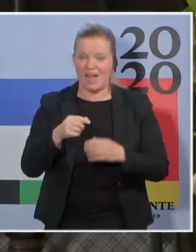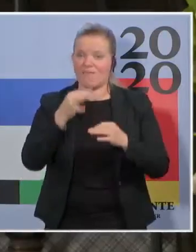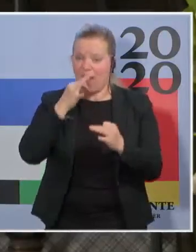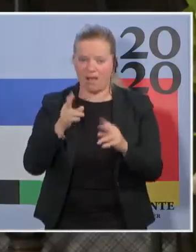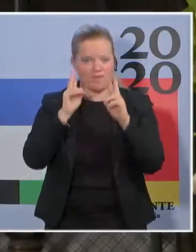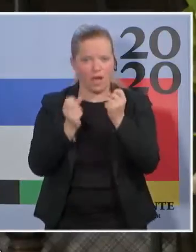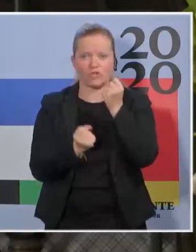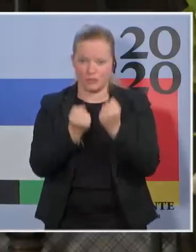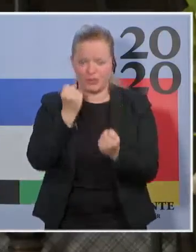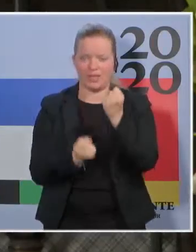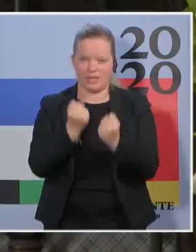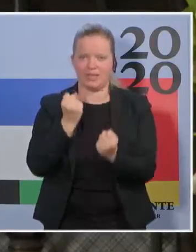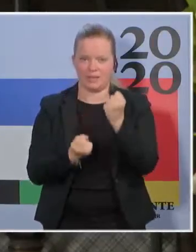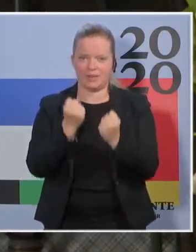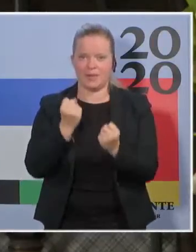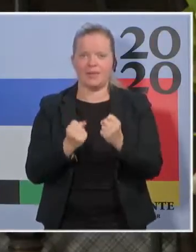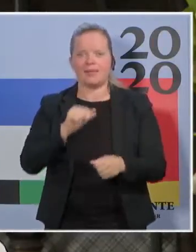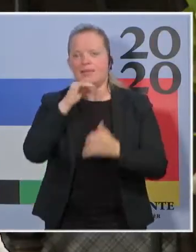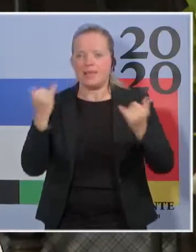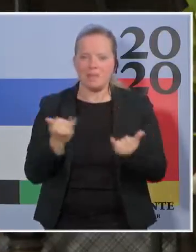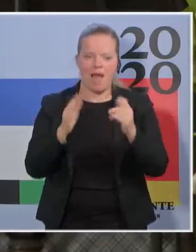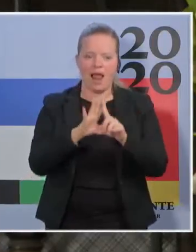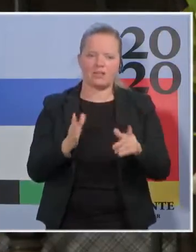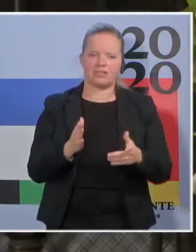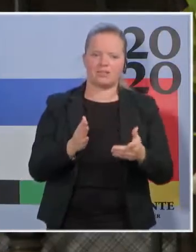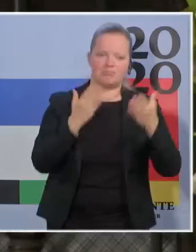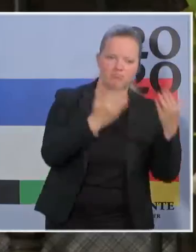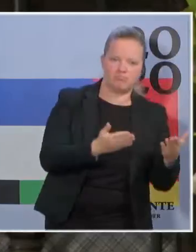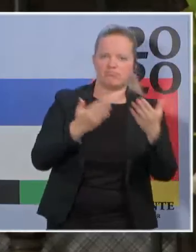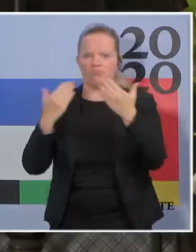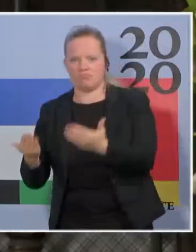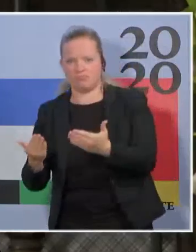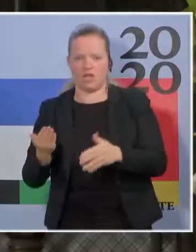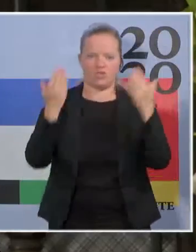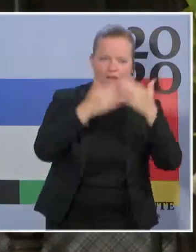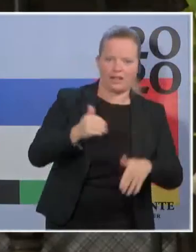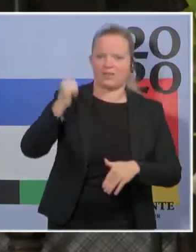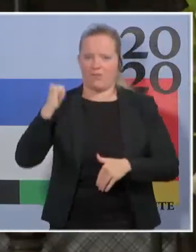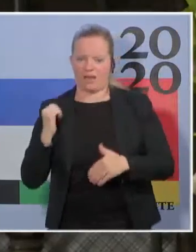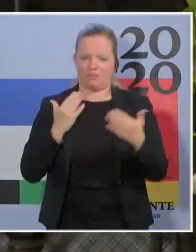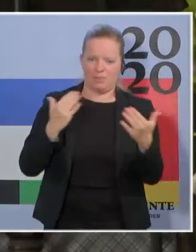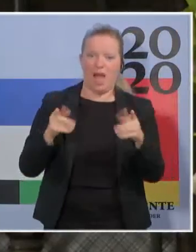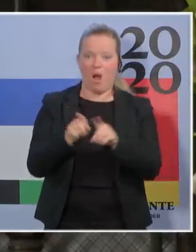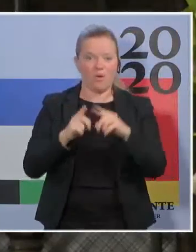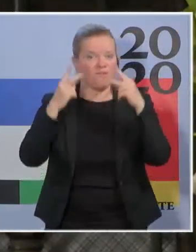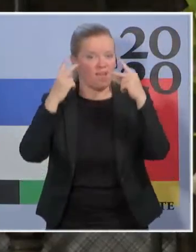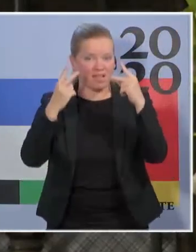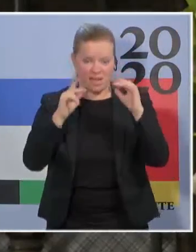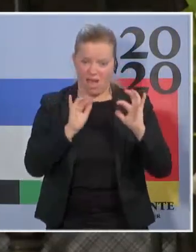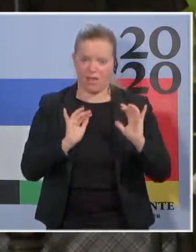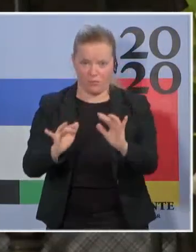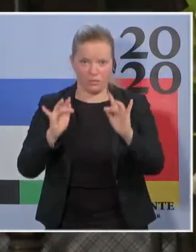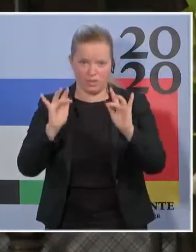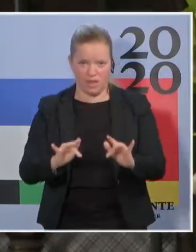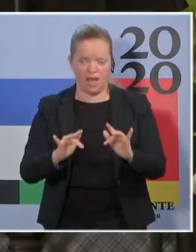schwierige Frage. Es ist nicht immer alles schwarz und weiß, da fließen Werteentscheidungen mit ein, aber dennoch entscheidet der